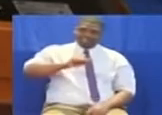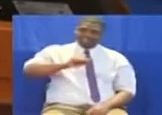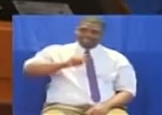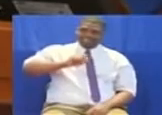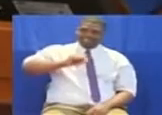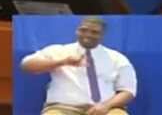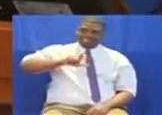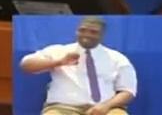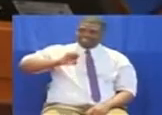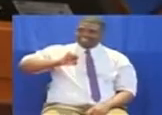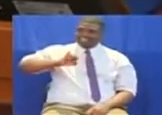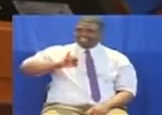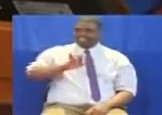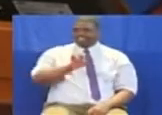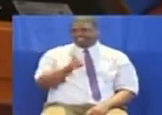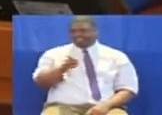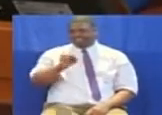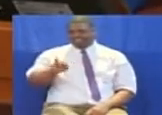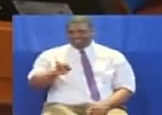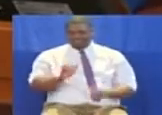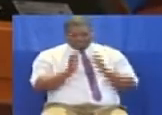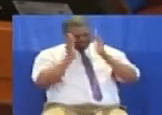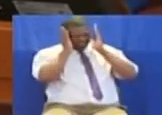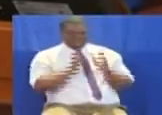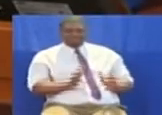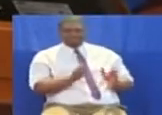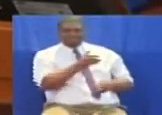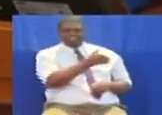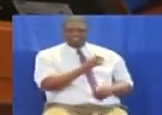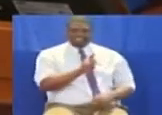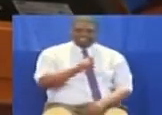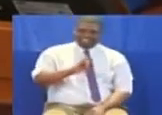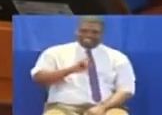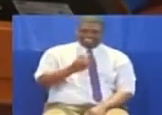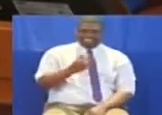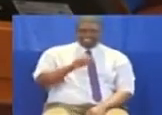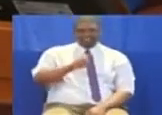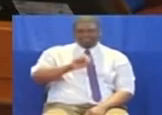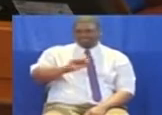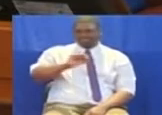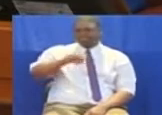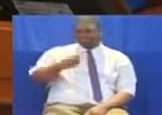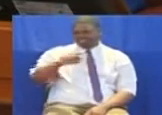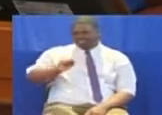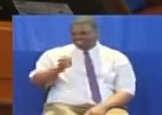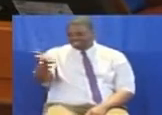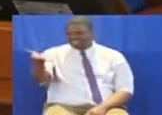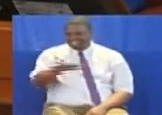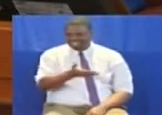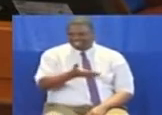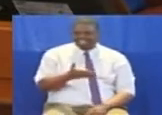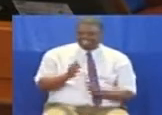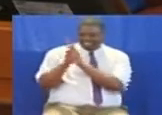Kitwanga ndio jirani eh? Mheshimiwa Kitwanga, ukisikia chochote usiku huo tafadhali.